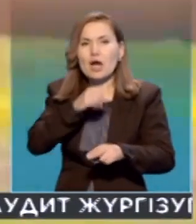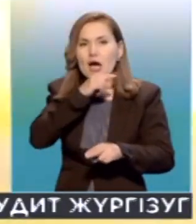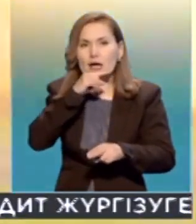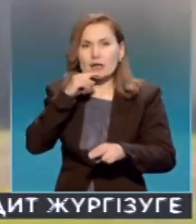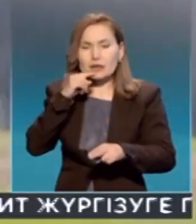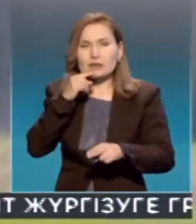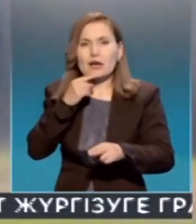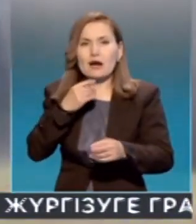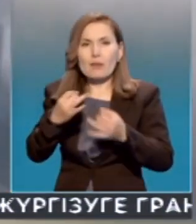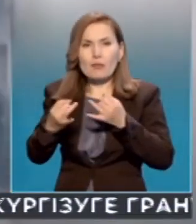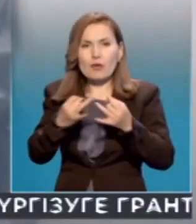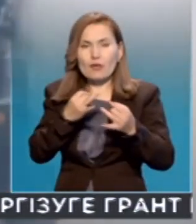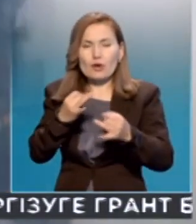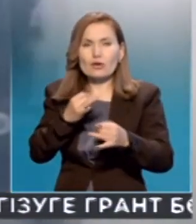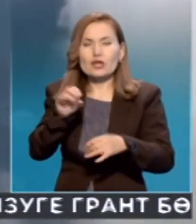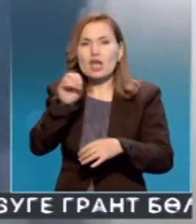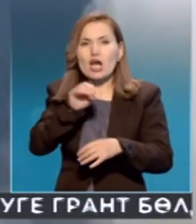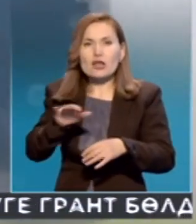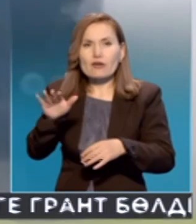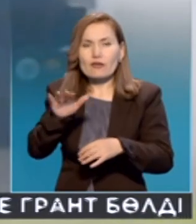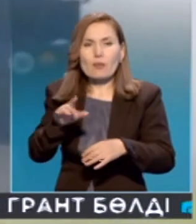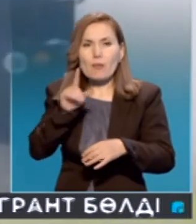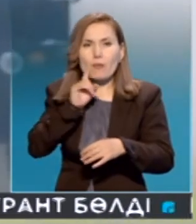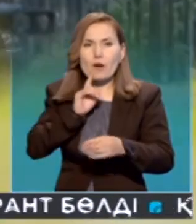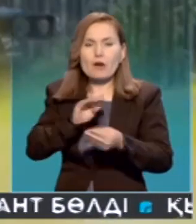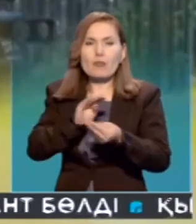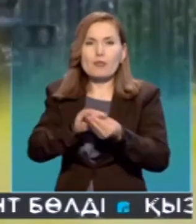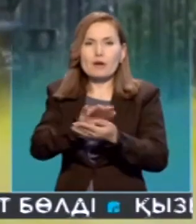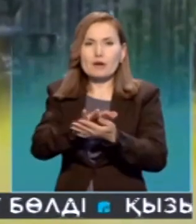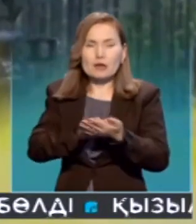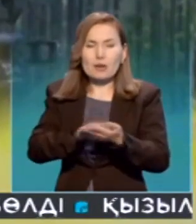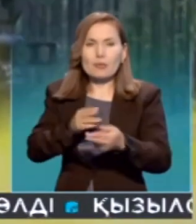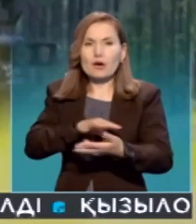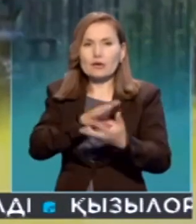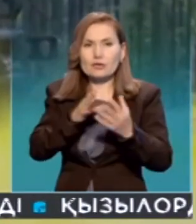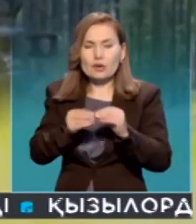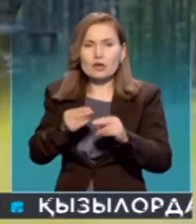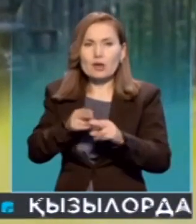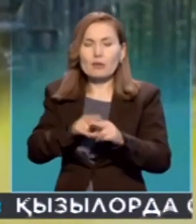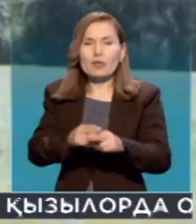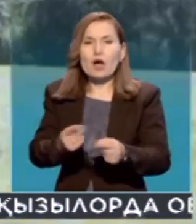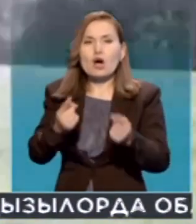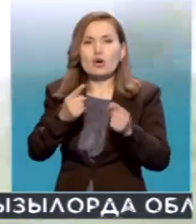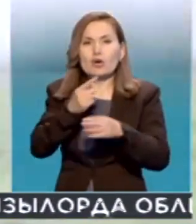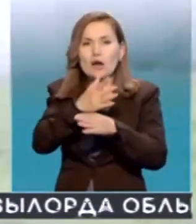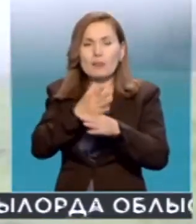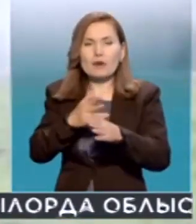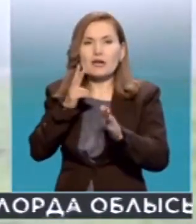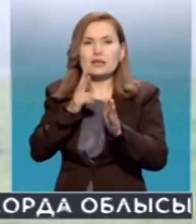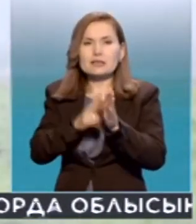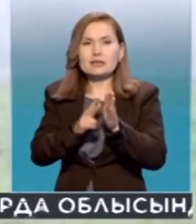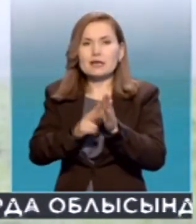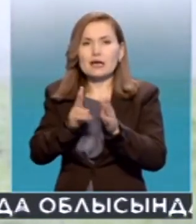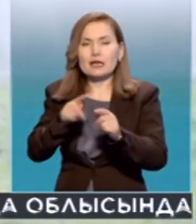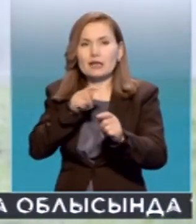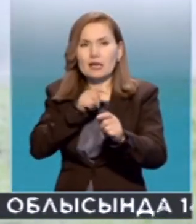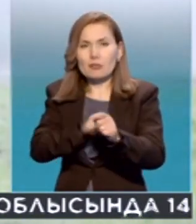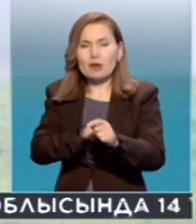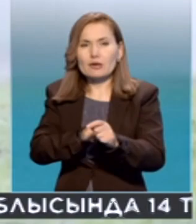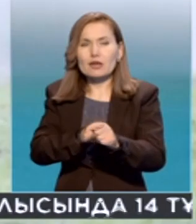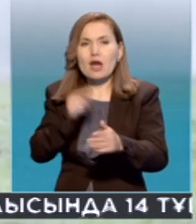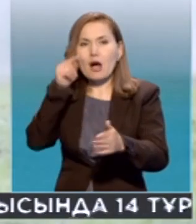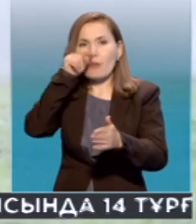дипломатиялық жолмен шешуге мәжбүрлеу. Америка беретін арсеналдың ішінде Химарс зымыран жүйесі бар. Ол 80 шақырым жердегі нысанды қирата